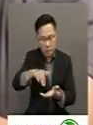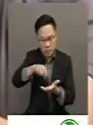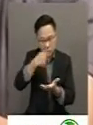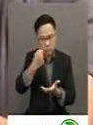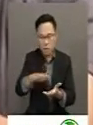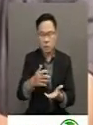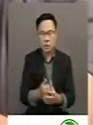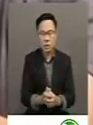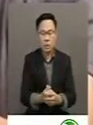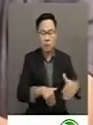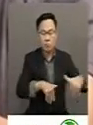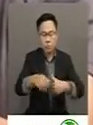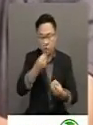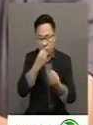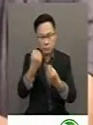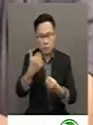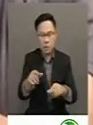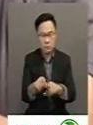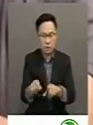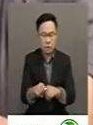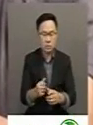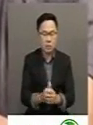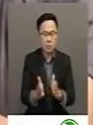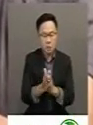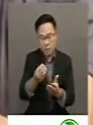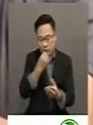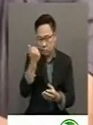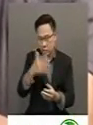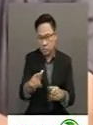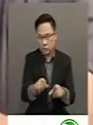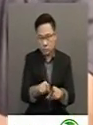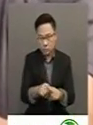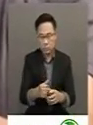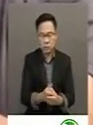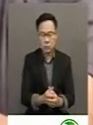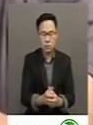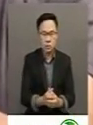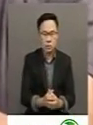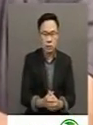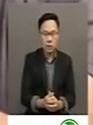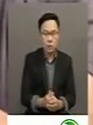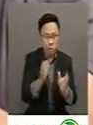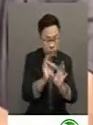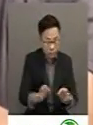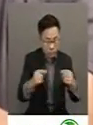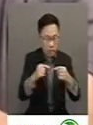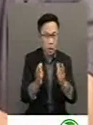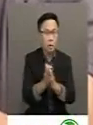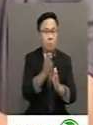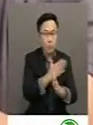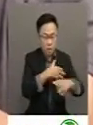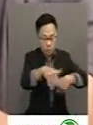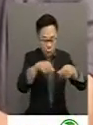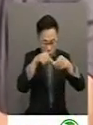มาขบฉันแล้วก็รับประทานอาหารได้นะ ที่สำคัญคือพระและก็ศิษย์